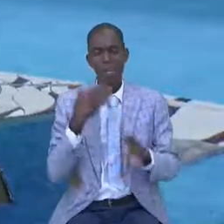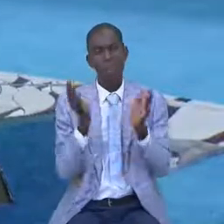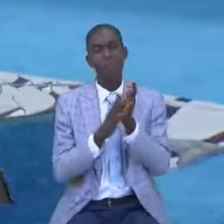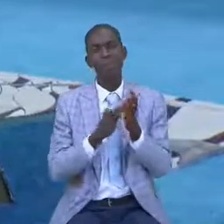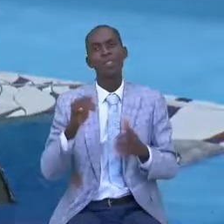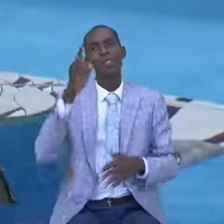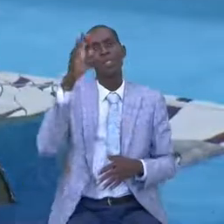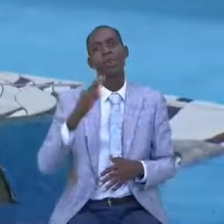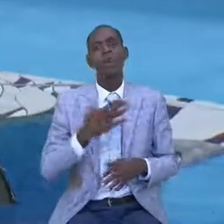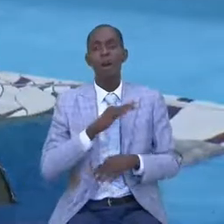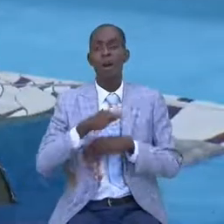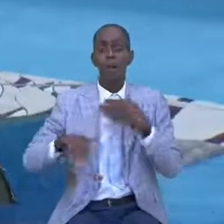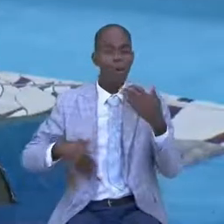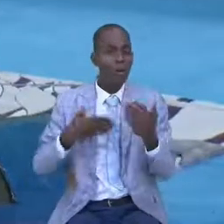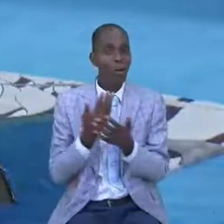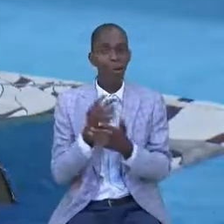le monde